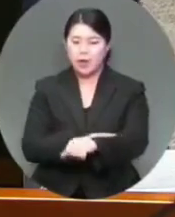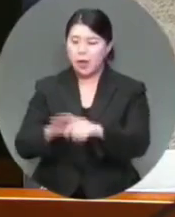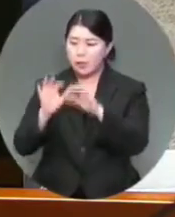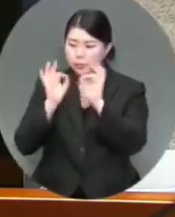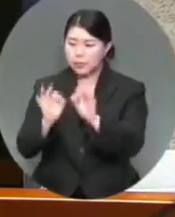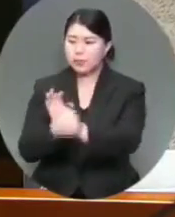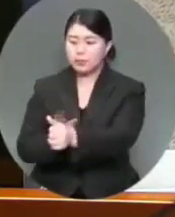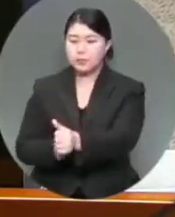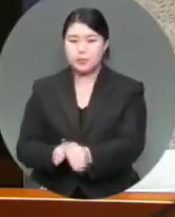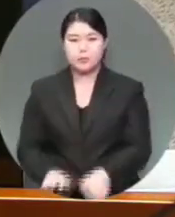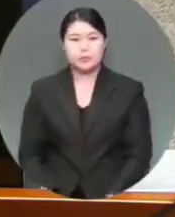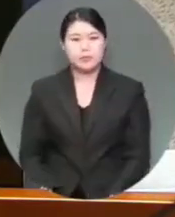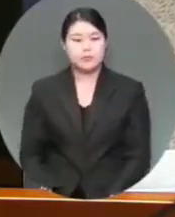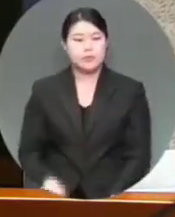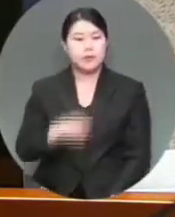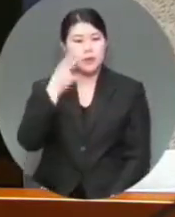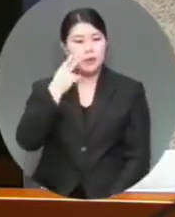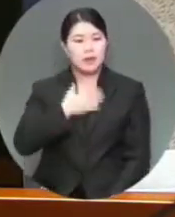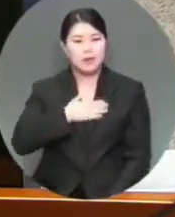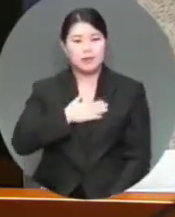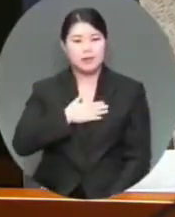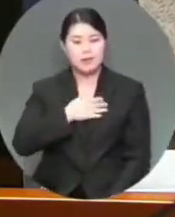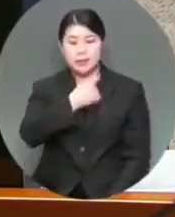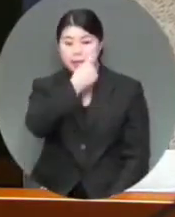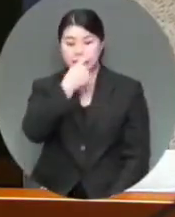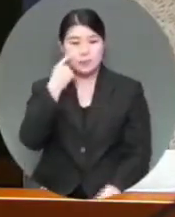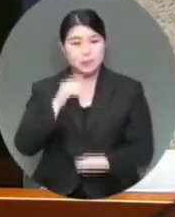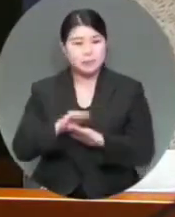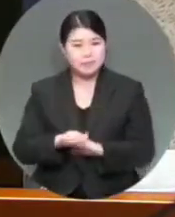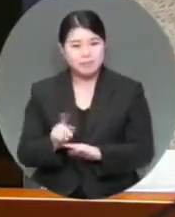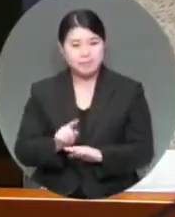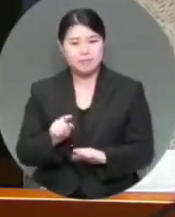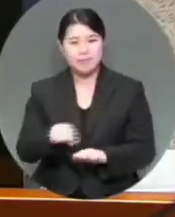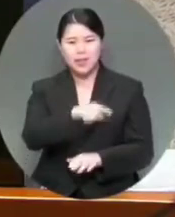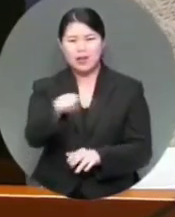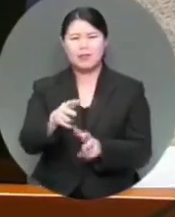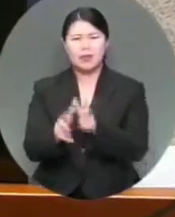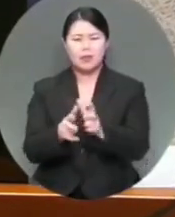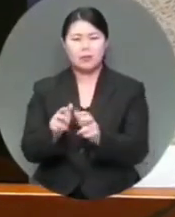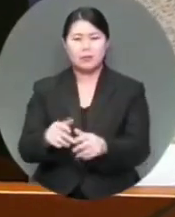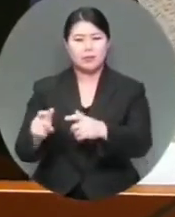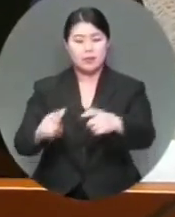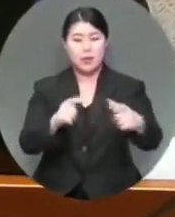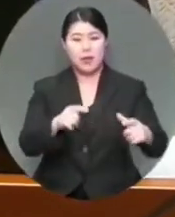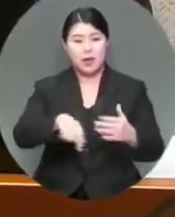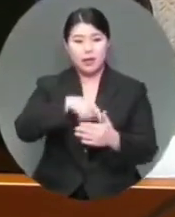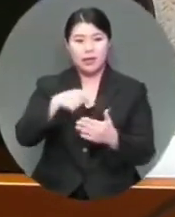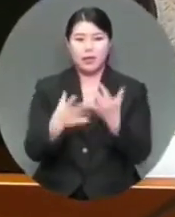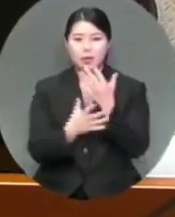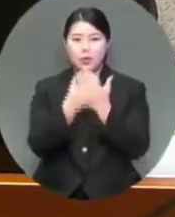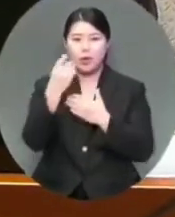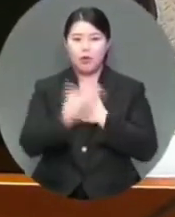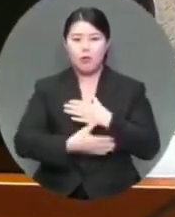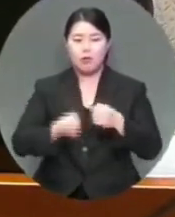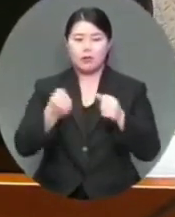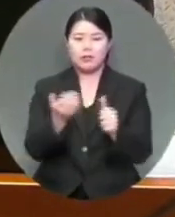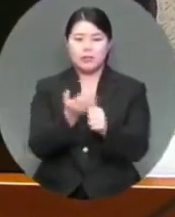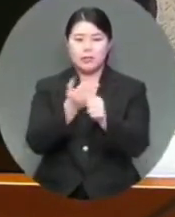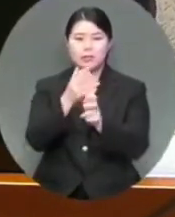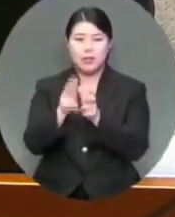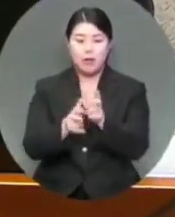주시기 바랍니다. 예, 의원님 잘 알겠습니다. 참고로 이런 사업들이 지역사회 또 통합 건강증진 사업이